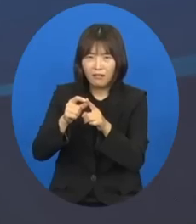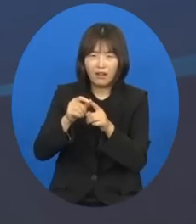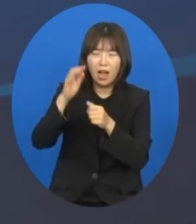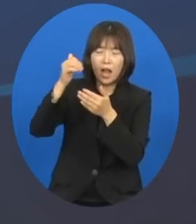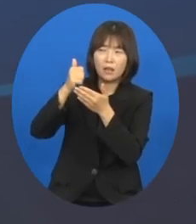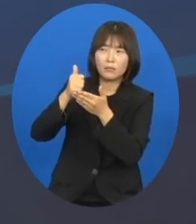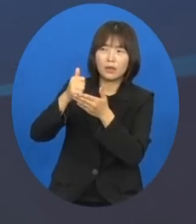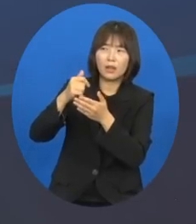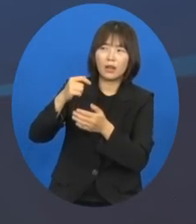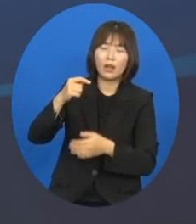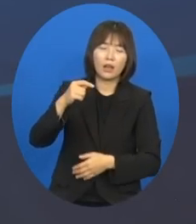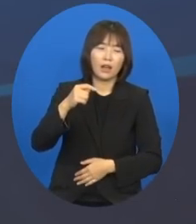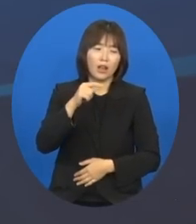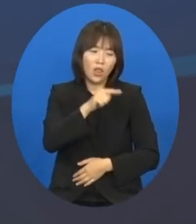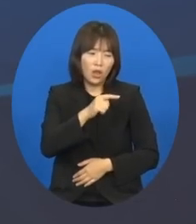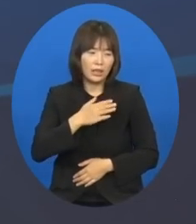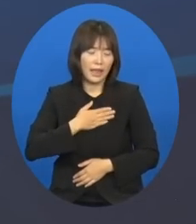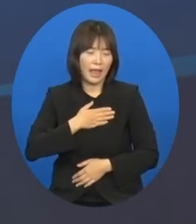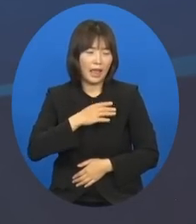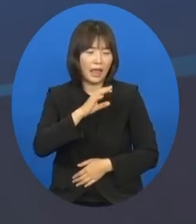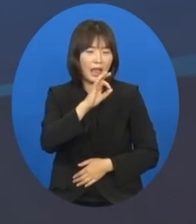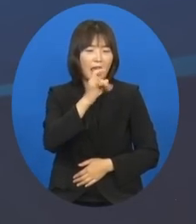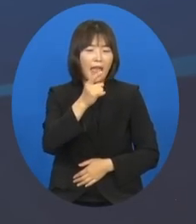제가요 그러면 그레이스